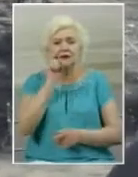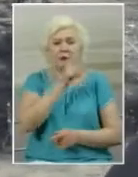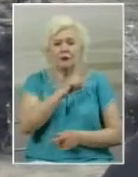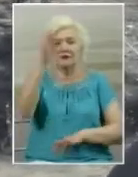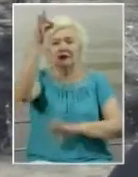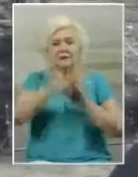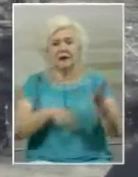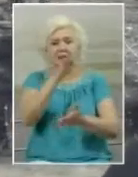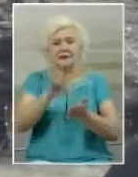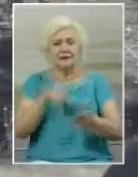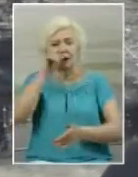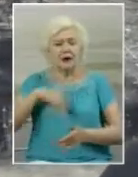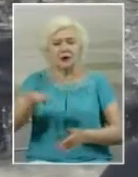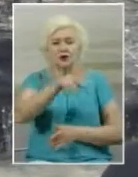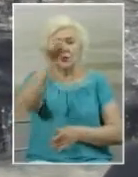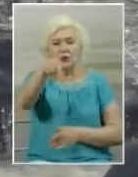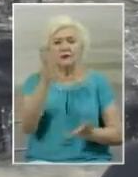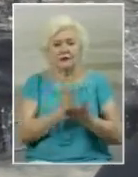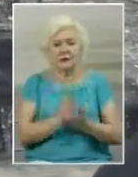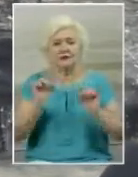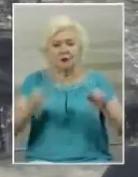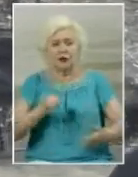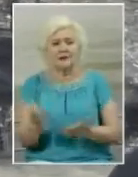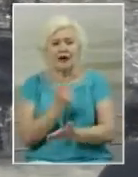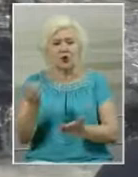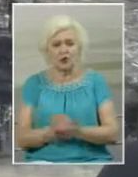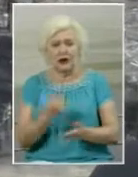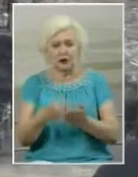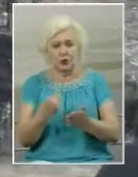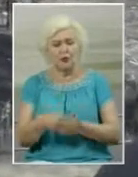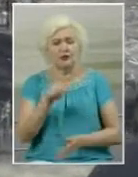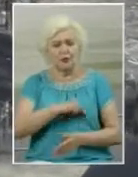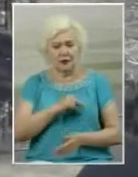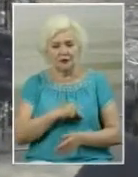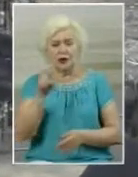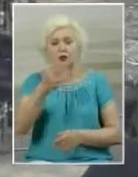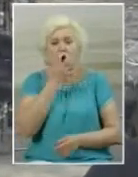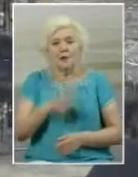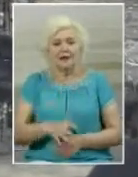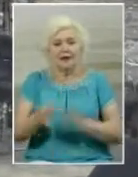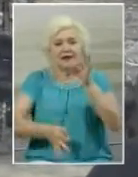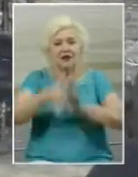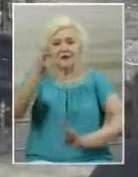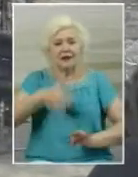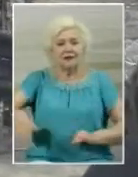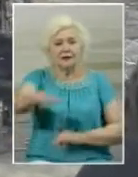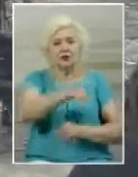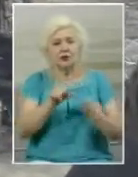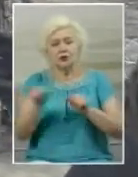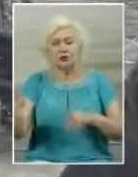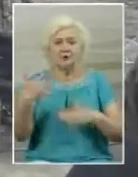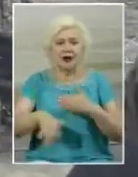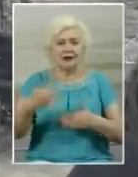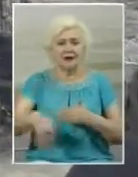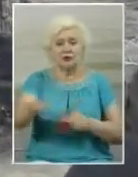Західний, Центральна Україна, у них є можливість заробляти кошти і працювати, то Південно-Східному регіону, зокрема